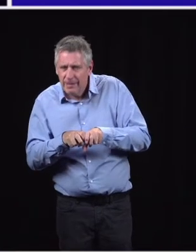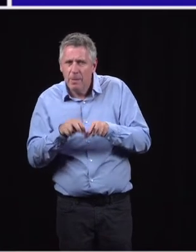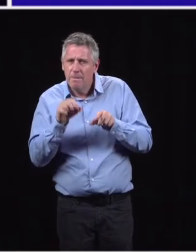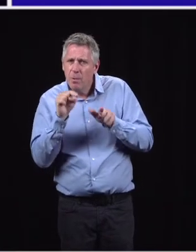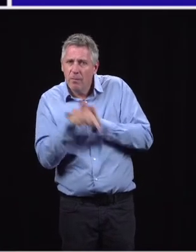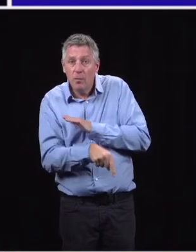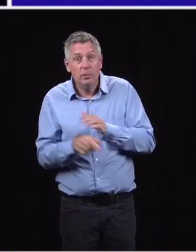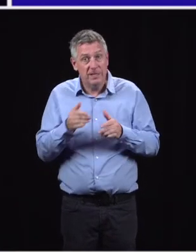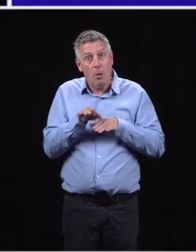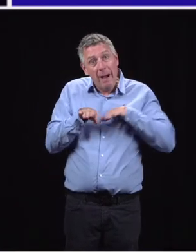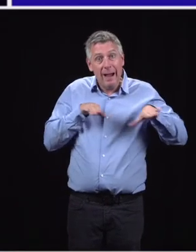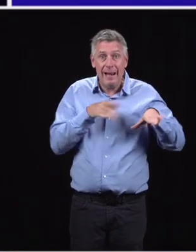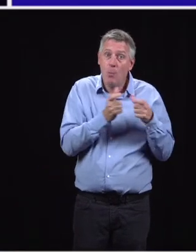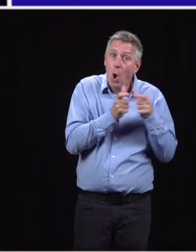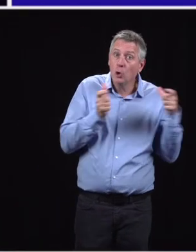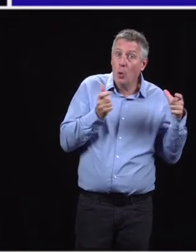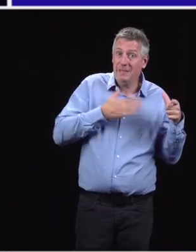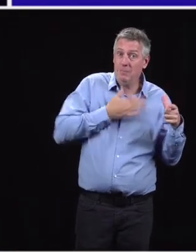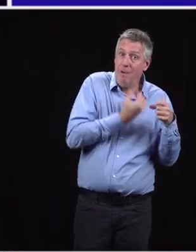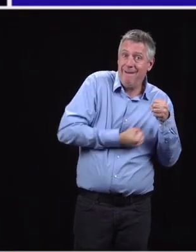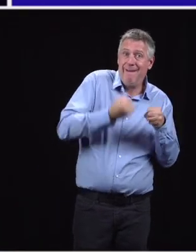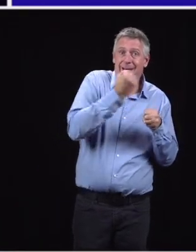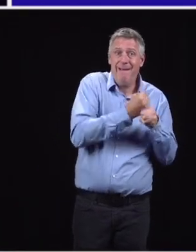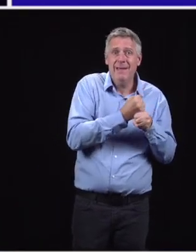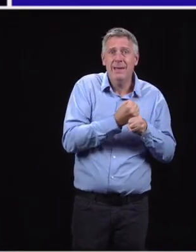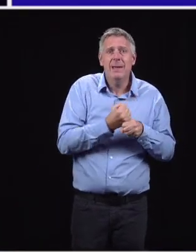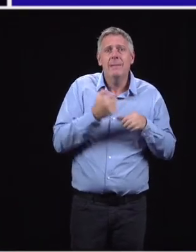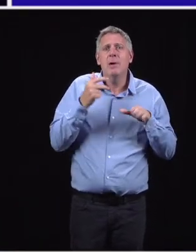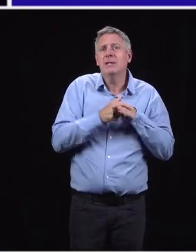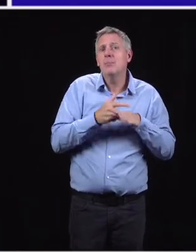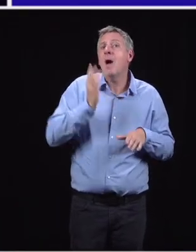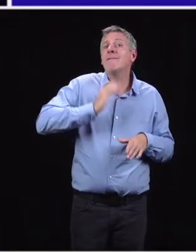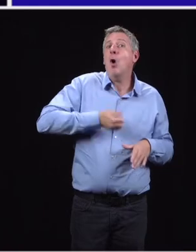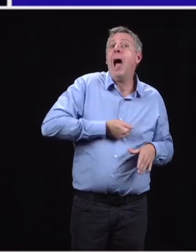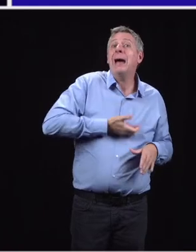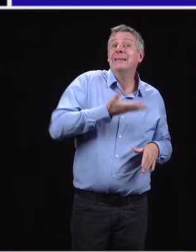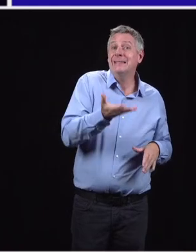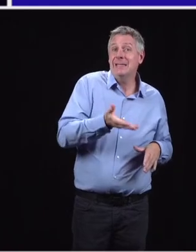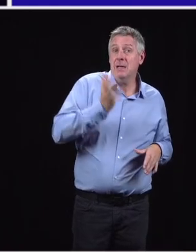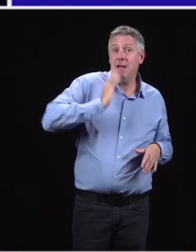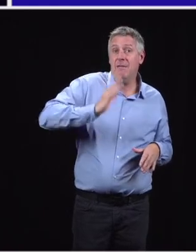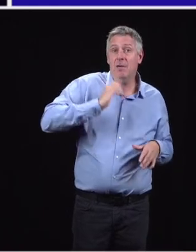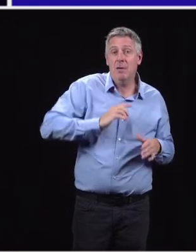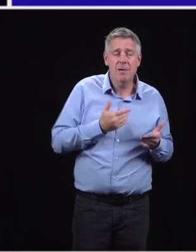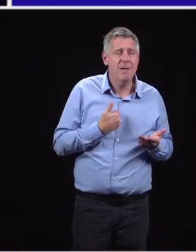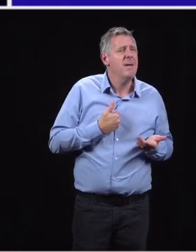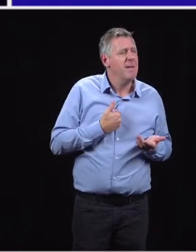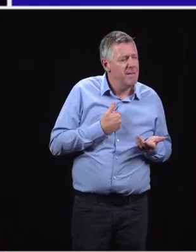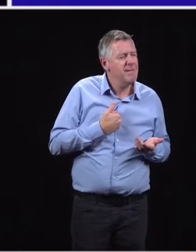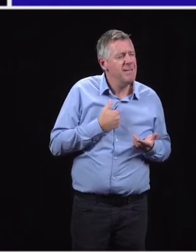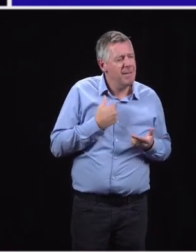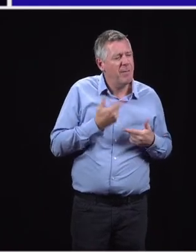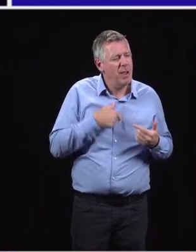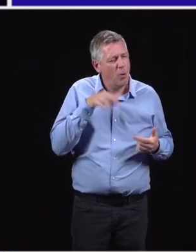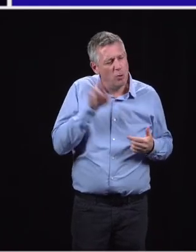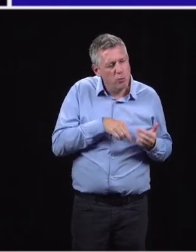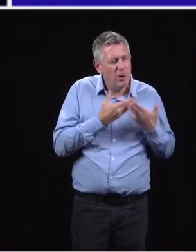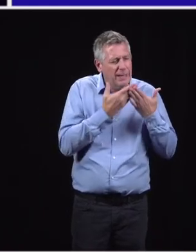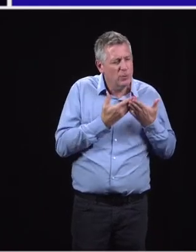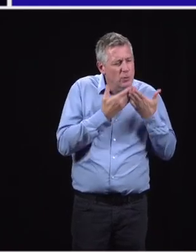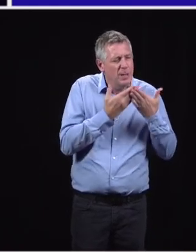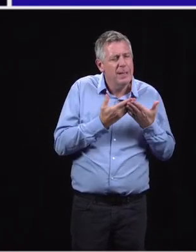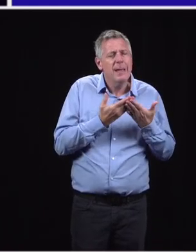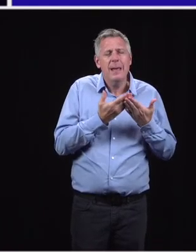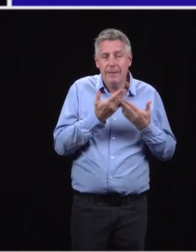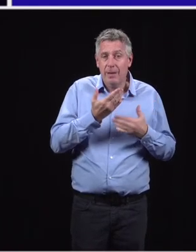entreprise parce que justement donc comme j'ai dit au début j'étais artiste et ça faisait plus sens donc j'ai repris les études et c'est là effectivement que j'ai monté